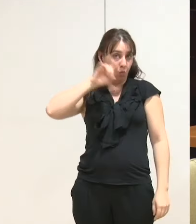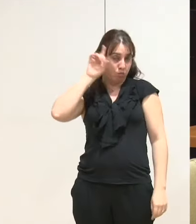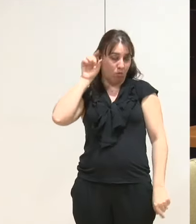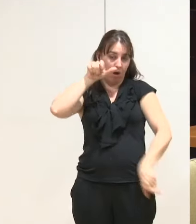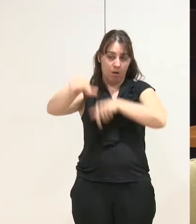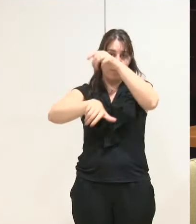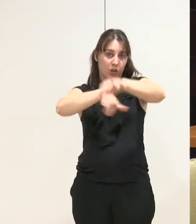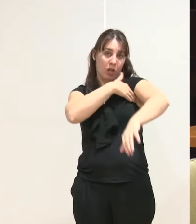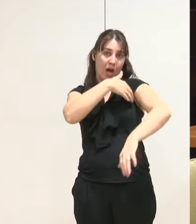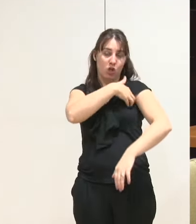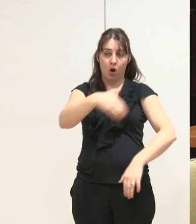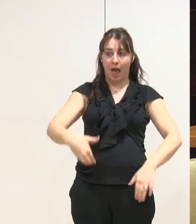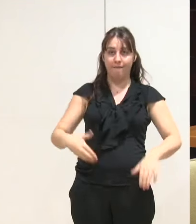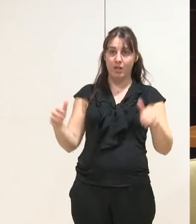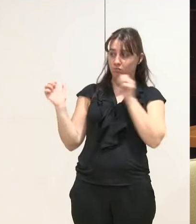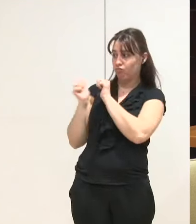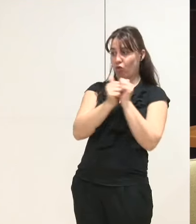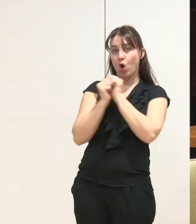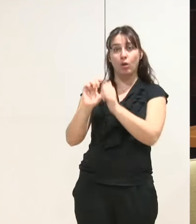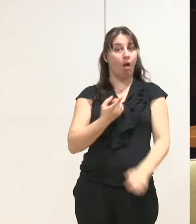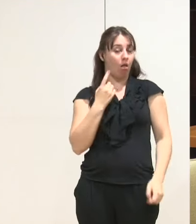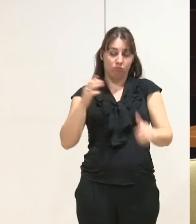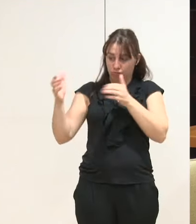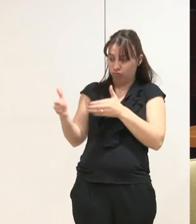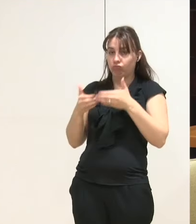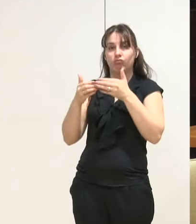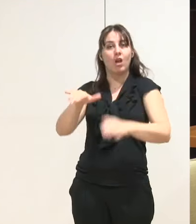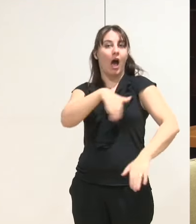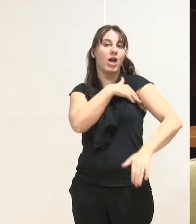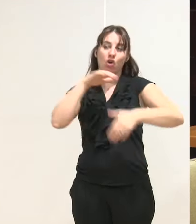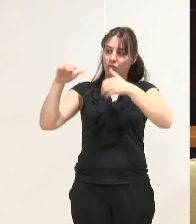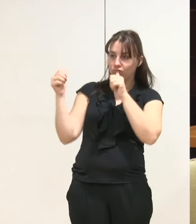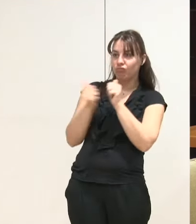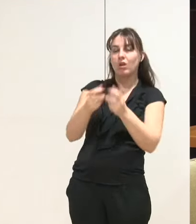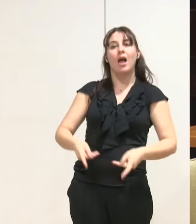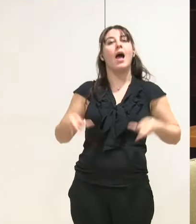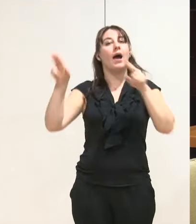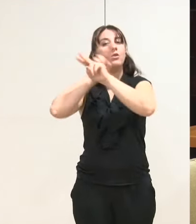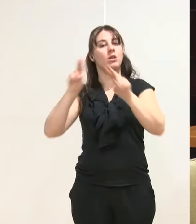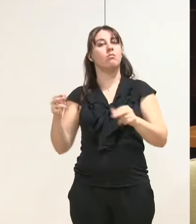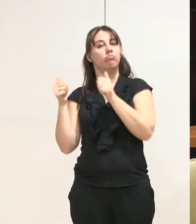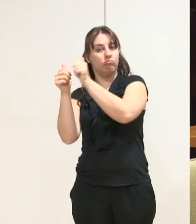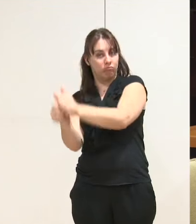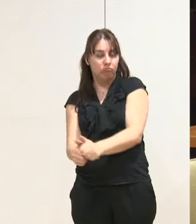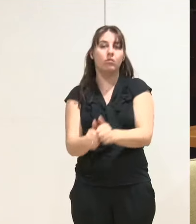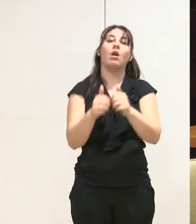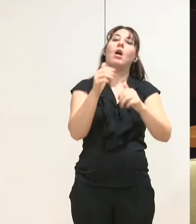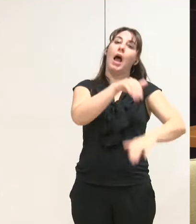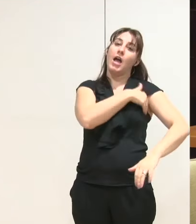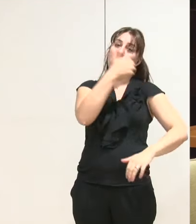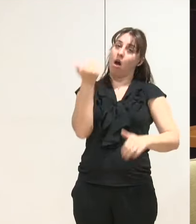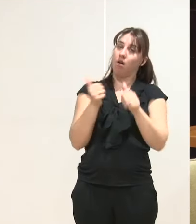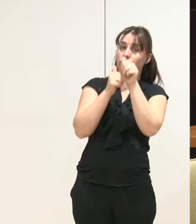agents de la ville avec moi donc un agent pendant la durée des ateliers internationaux et un agent pendant toute la durée